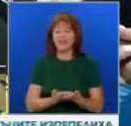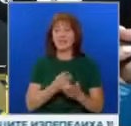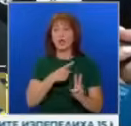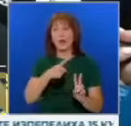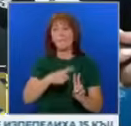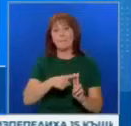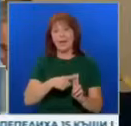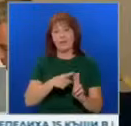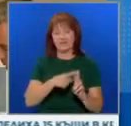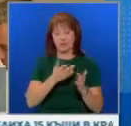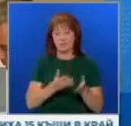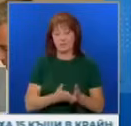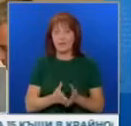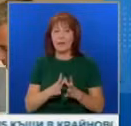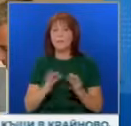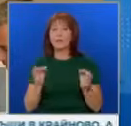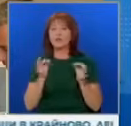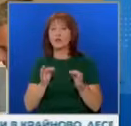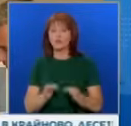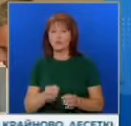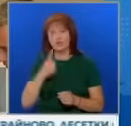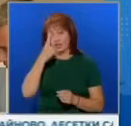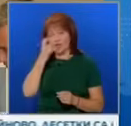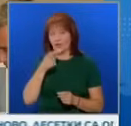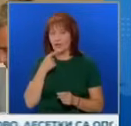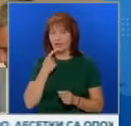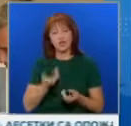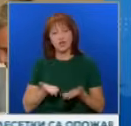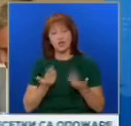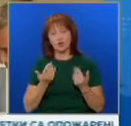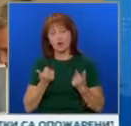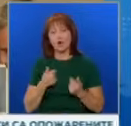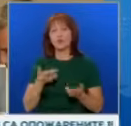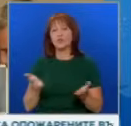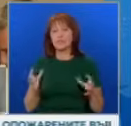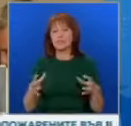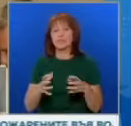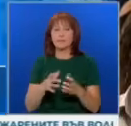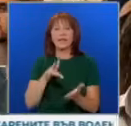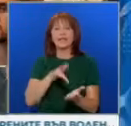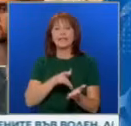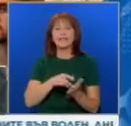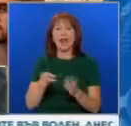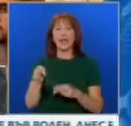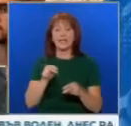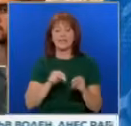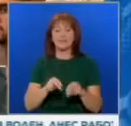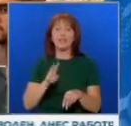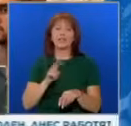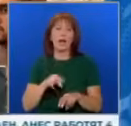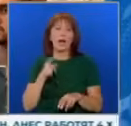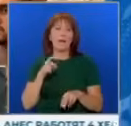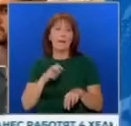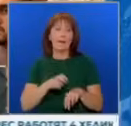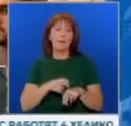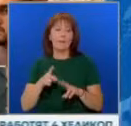в неговото упрощение. Без да уточни кога, Чакъров каза, че скоро ще бъде свикан Централния съвет на ДПС, за да се вземат решение за поисканите